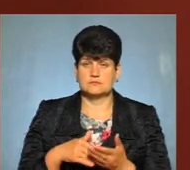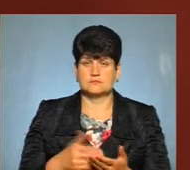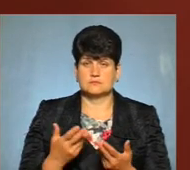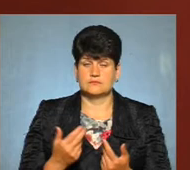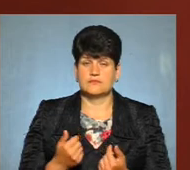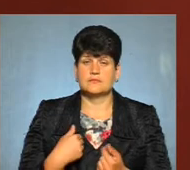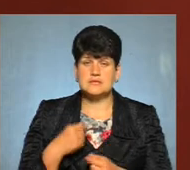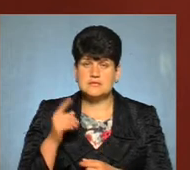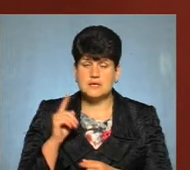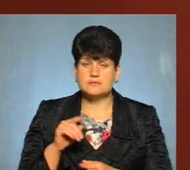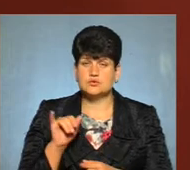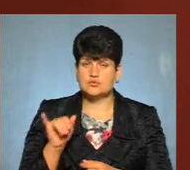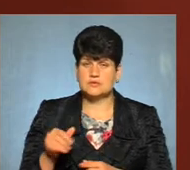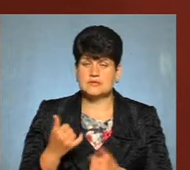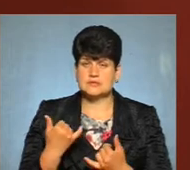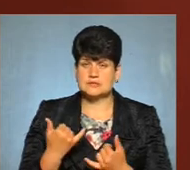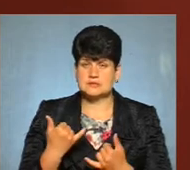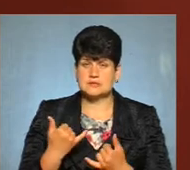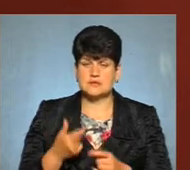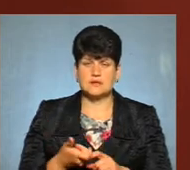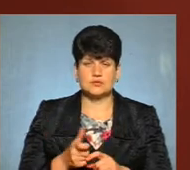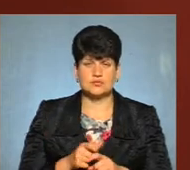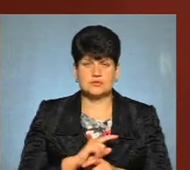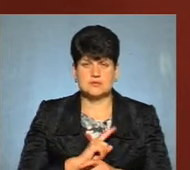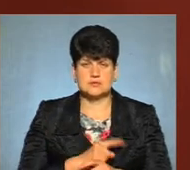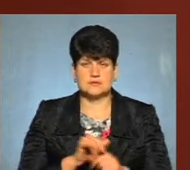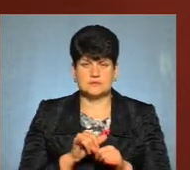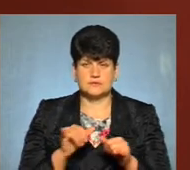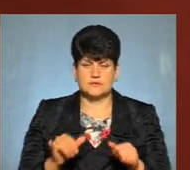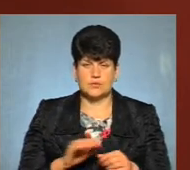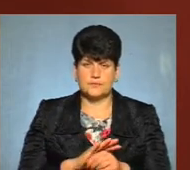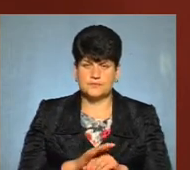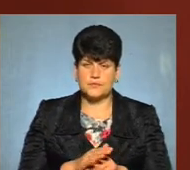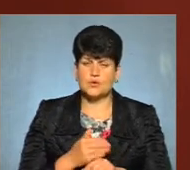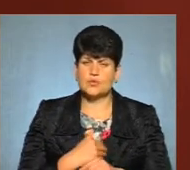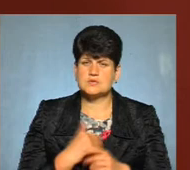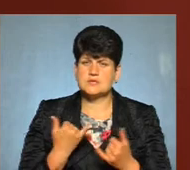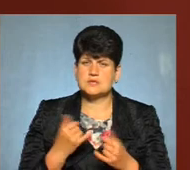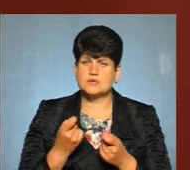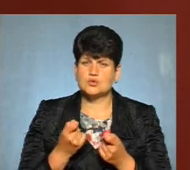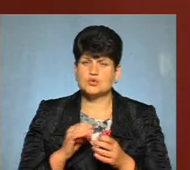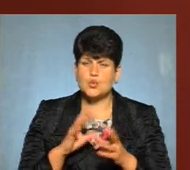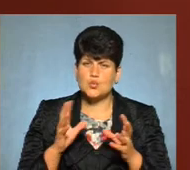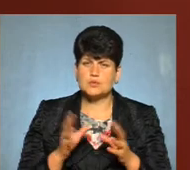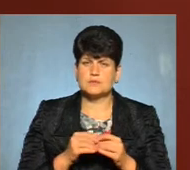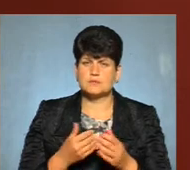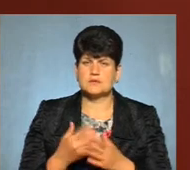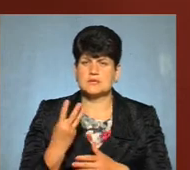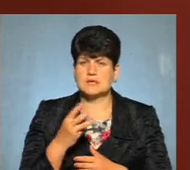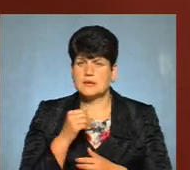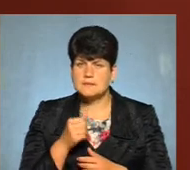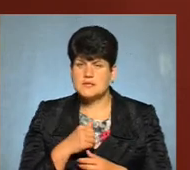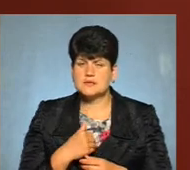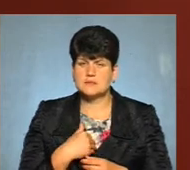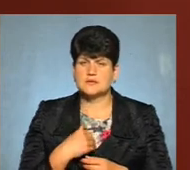Ми знаємо, що в них зараз дуже інтенсивно поширюється вірус. Хочеться зараз трохи узагальнити. Більше 3 місяців, як ми